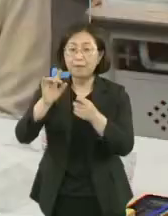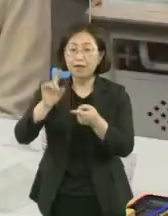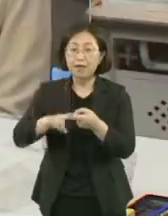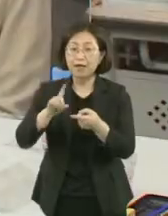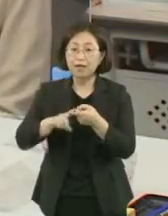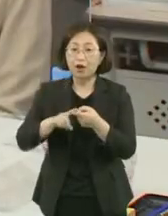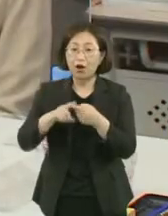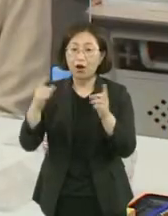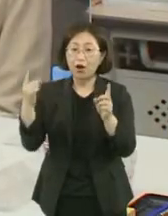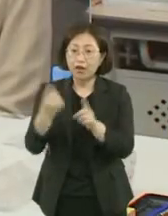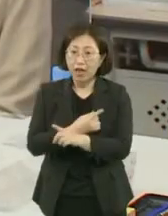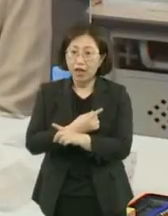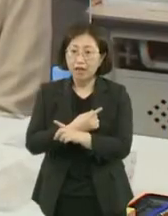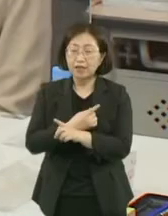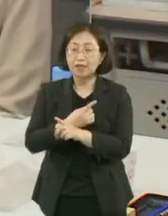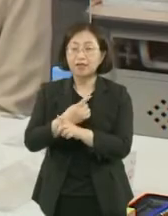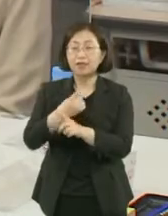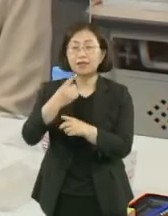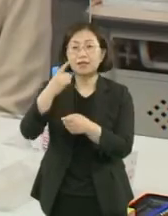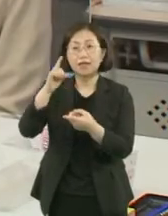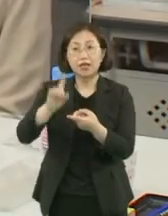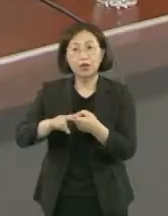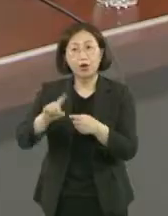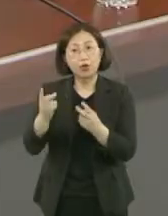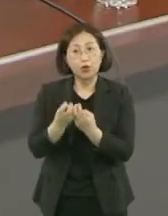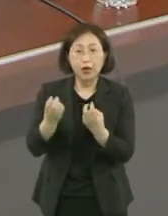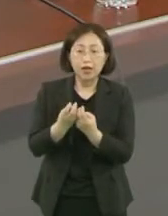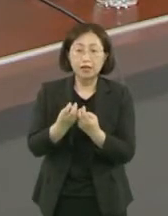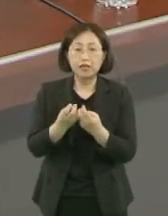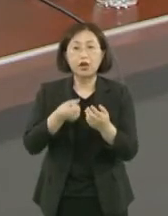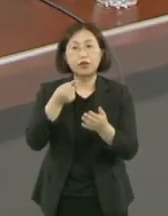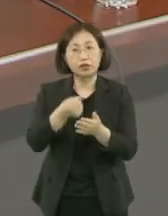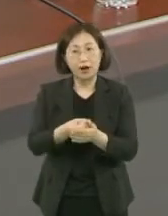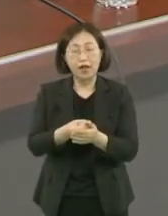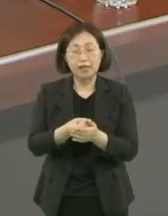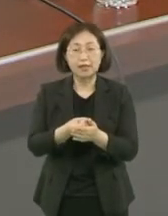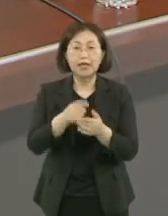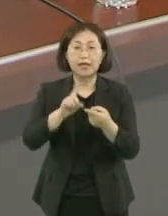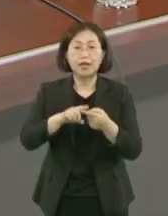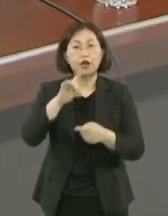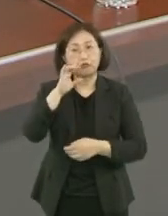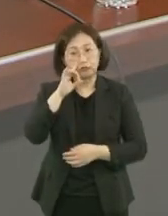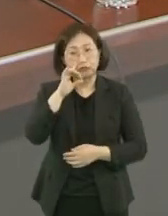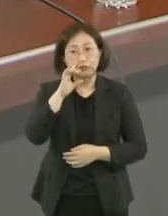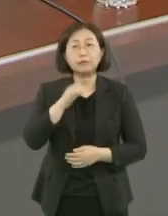어떤 공식 입장을 내놓을지 주목됩니다. TJB 노동현입니다.